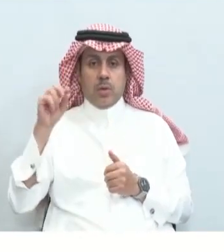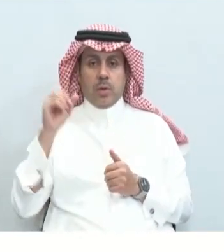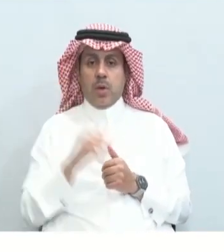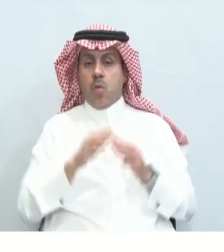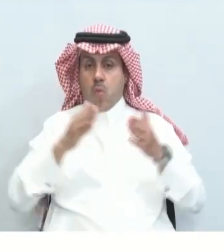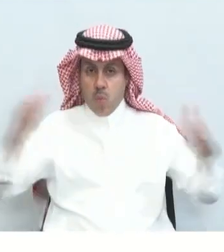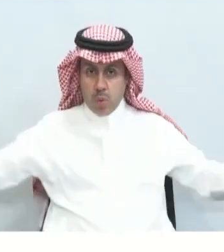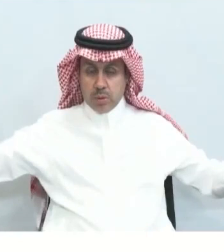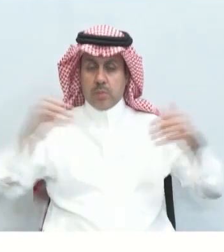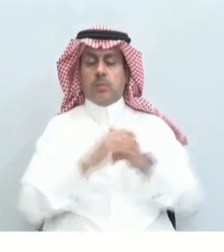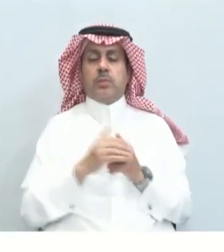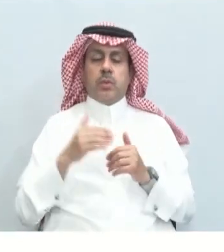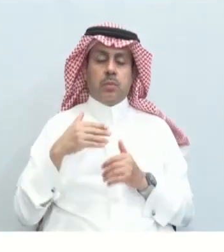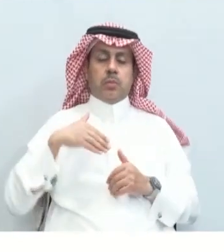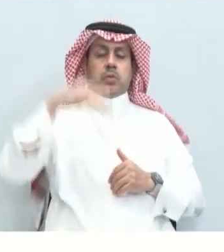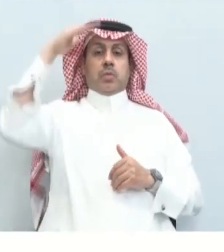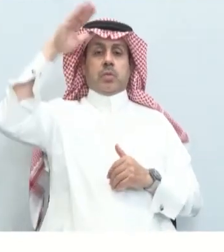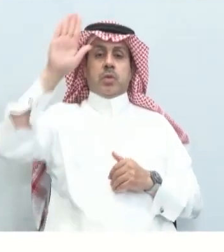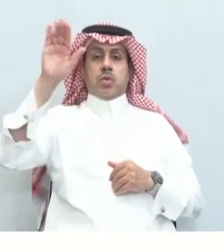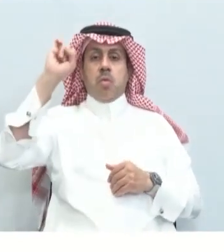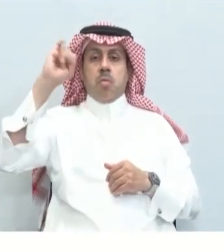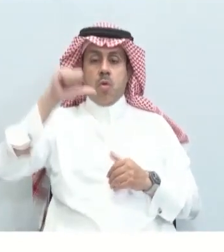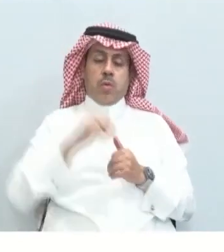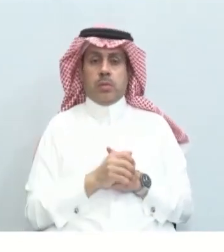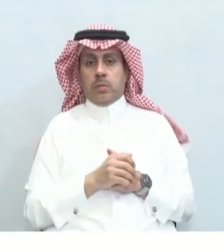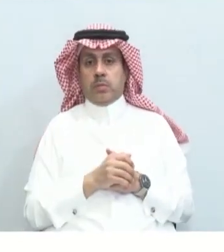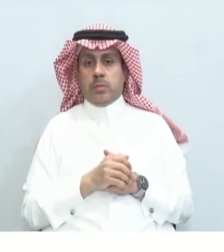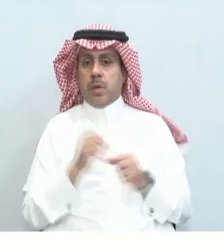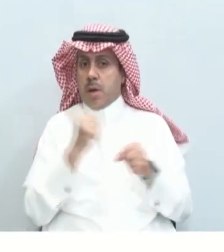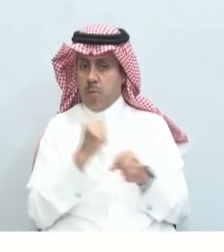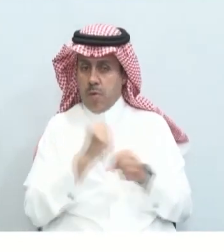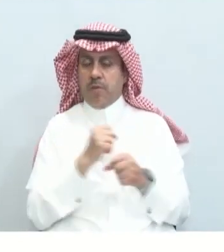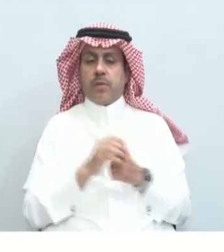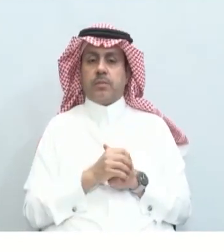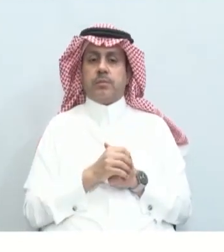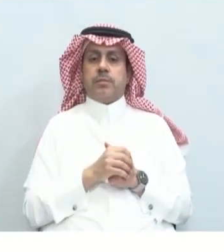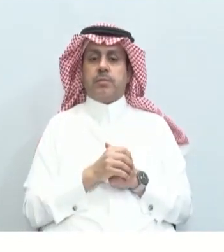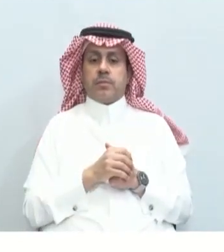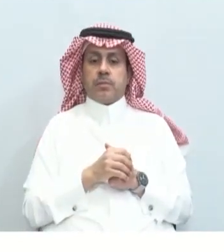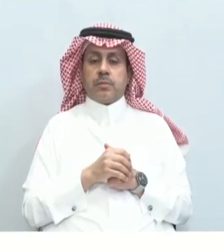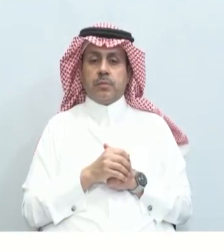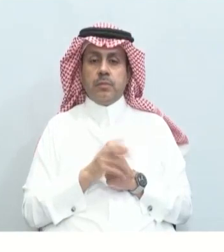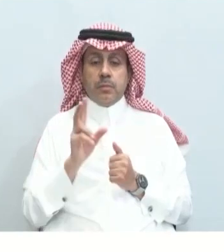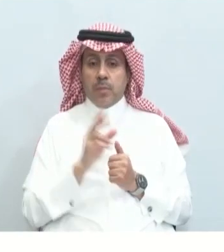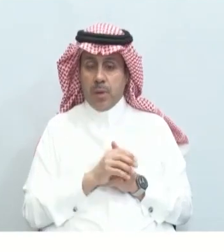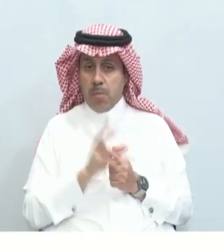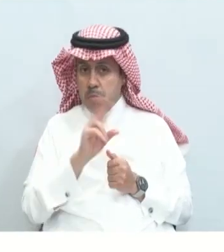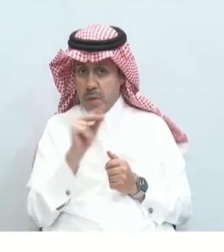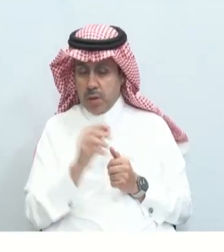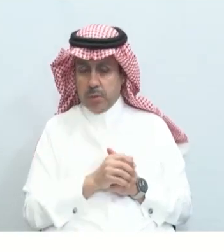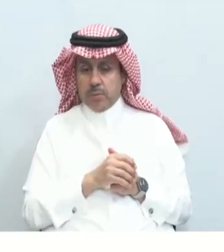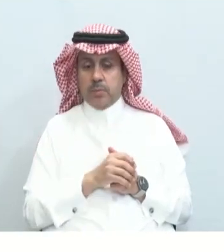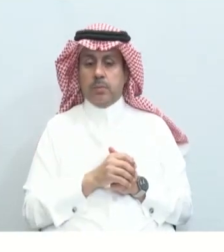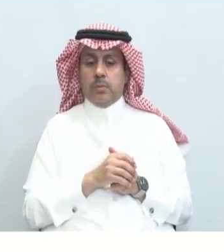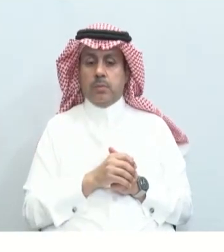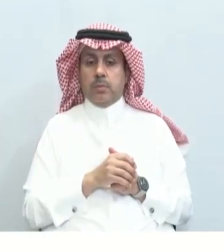على الاشخاص وتمكنها من القيام بوظائفها بشكل عام ومن ذلك ربما